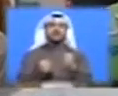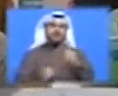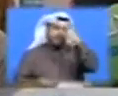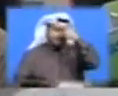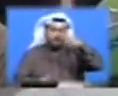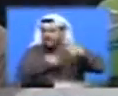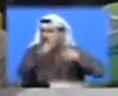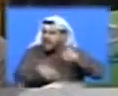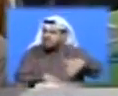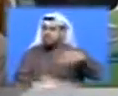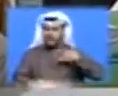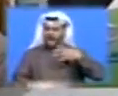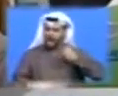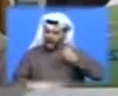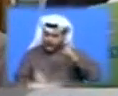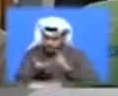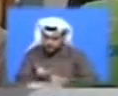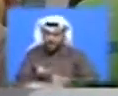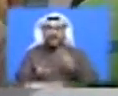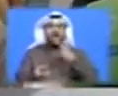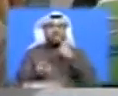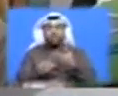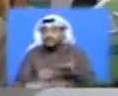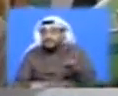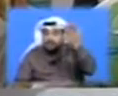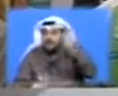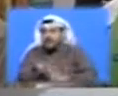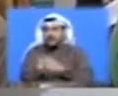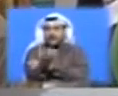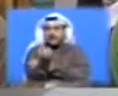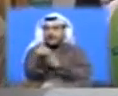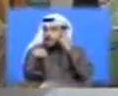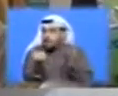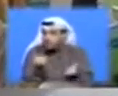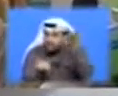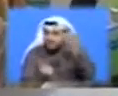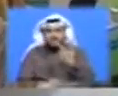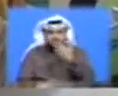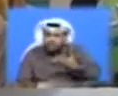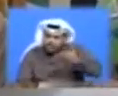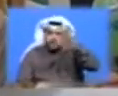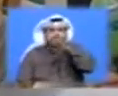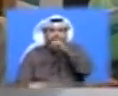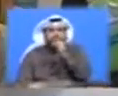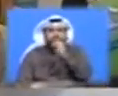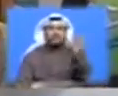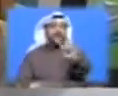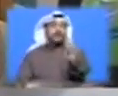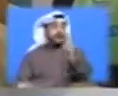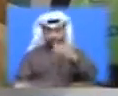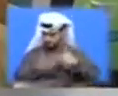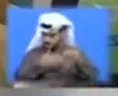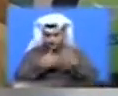مزمنه ووجود نوع من التعقيد المرضي لبعض الفئات المرضيه خاصه كبار السن او قليل المناعه، فالاصابه ليست لها